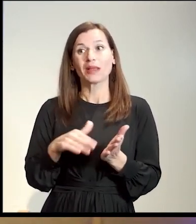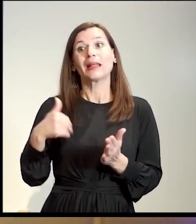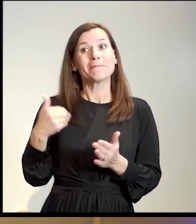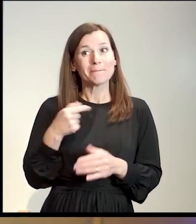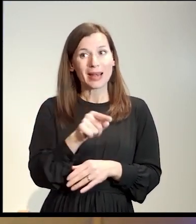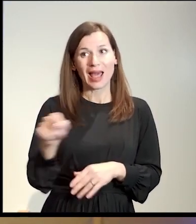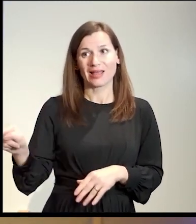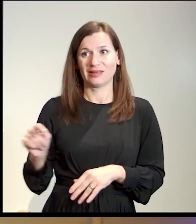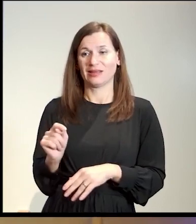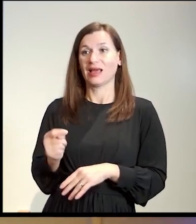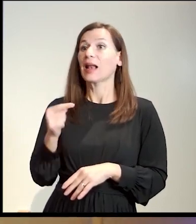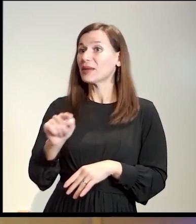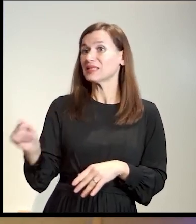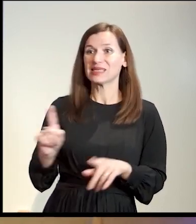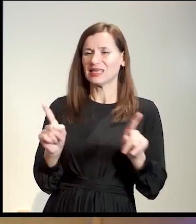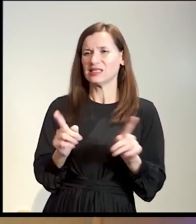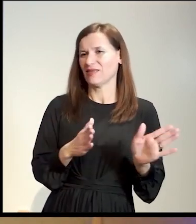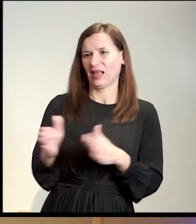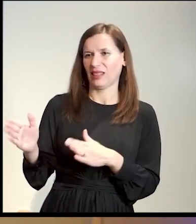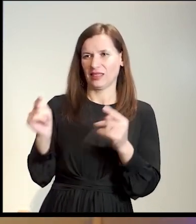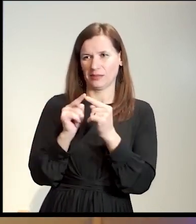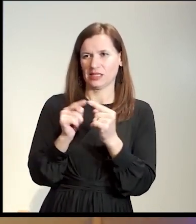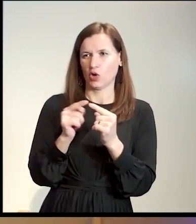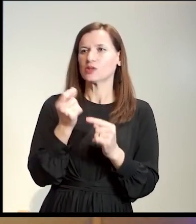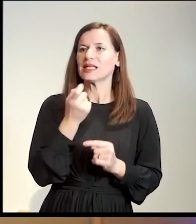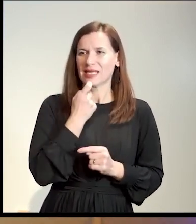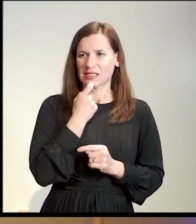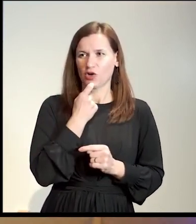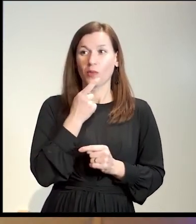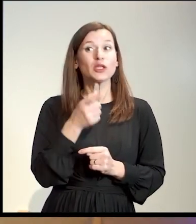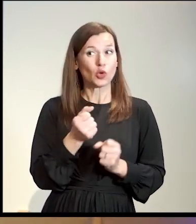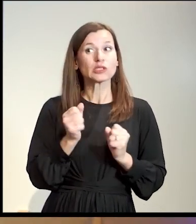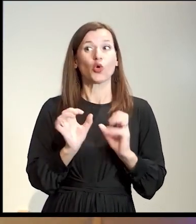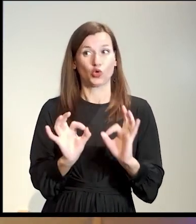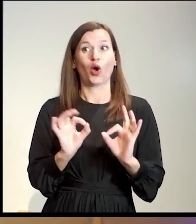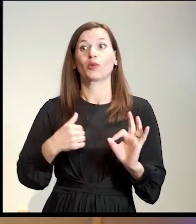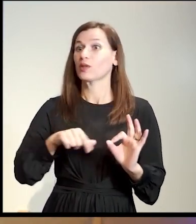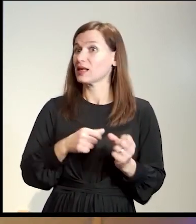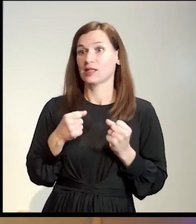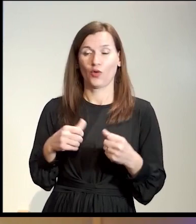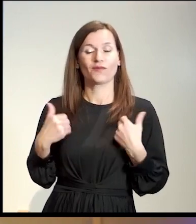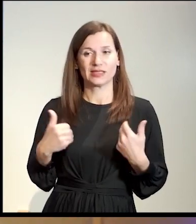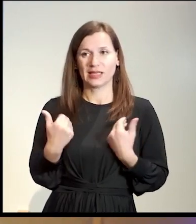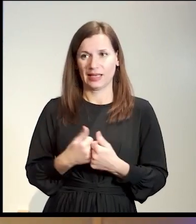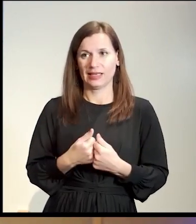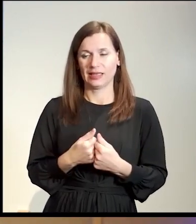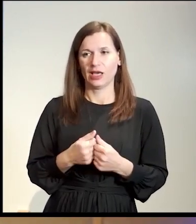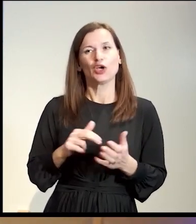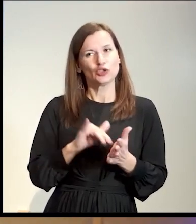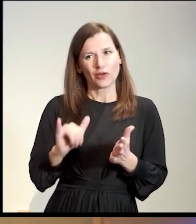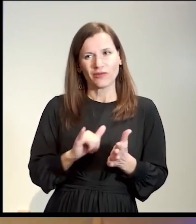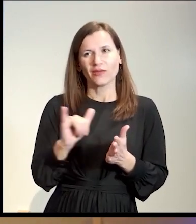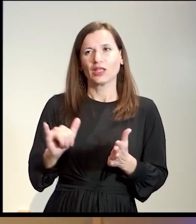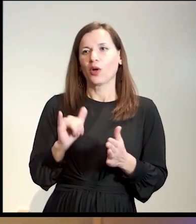v rednem stiku z jezikom. In to je zelo dobro, to nas zelo veseli. Še vedno pa so najbolj